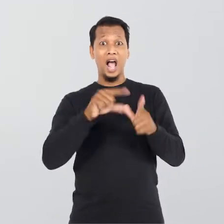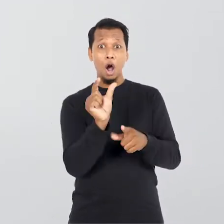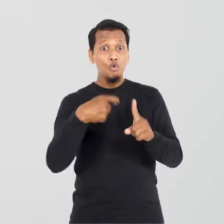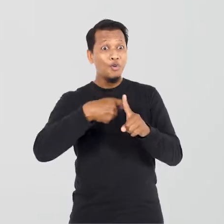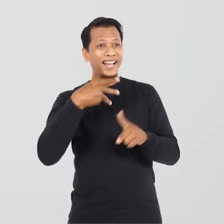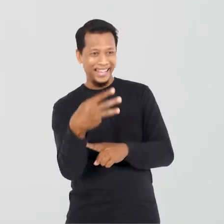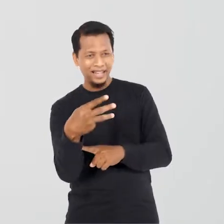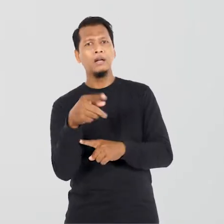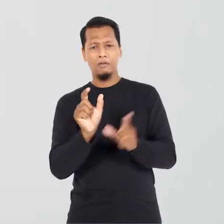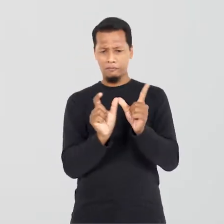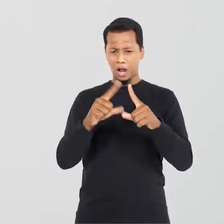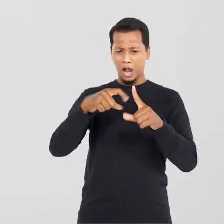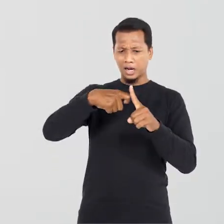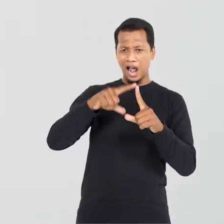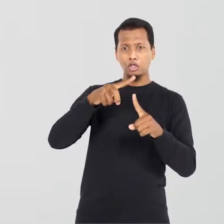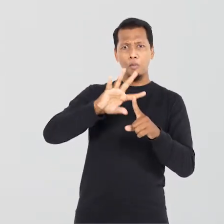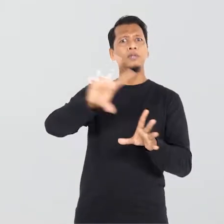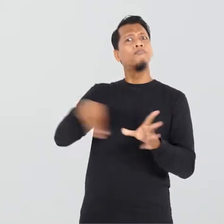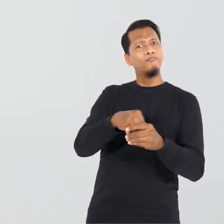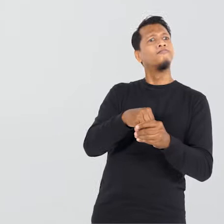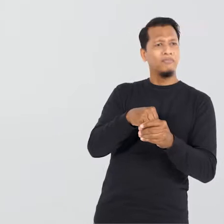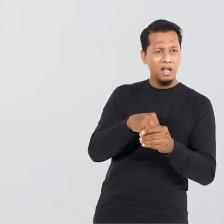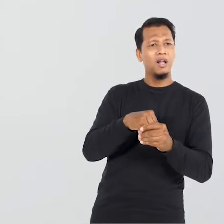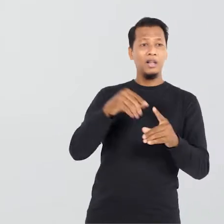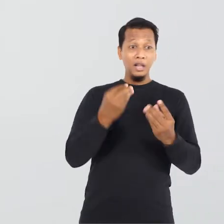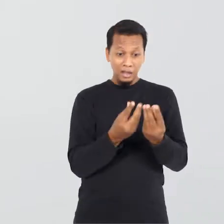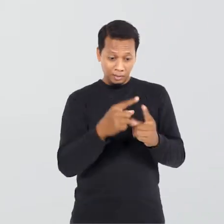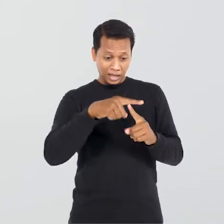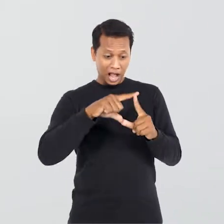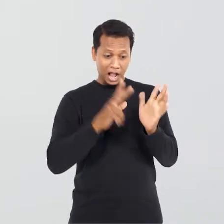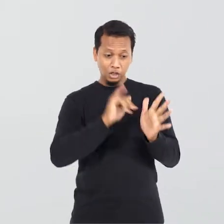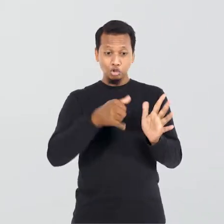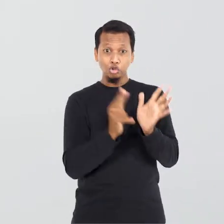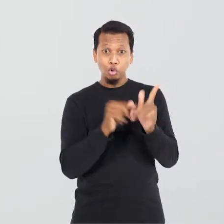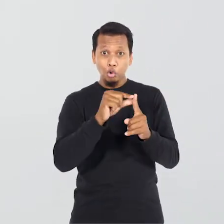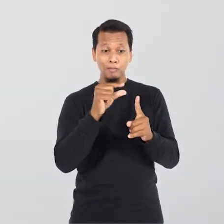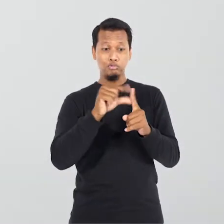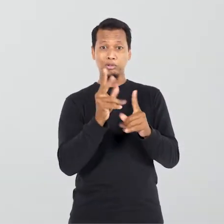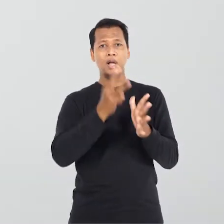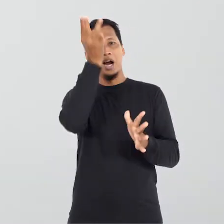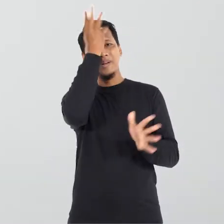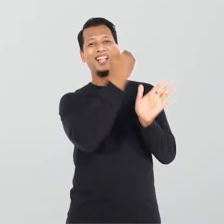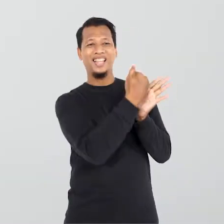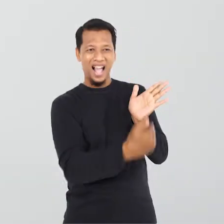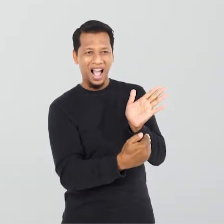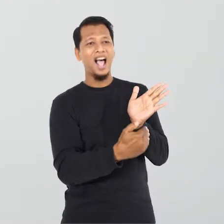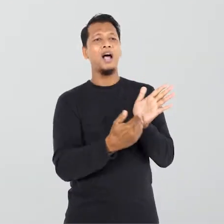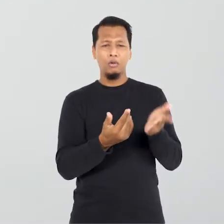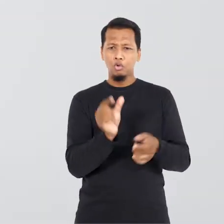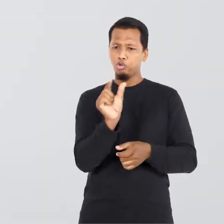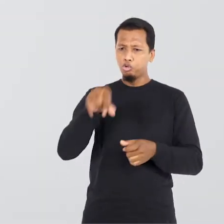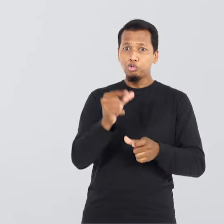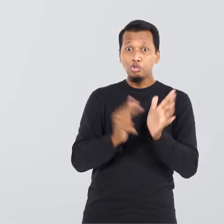Merauke. Wakatobi juga itu Taman Nasional jatuhnya. Taman Nasional Tanjung Puting di Kalimantan Tengah. Terus Ujung